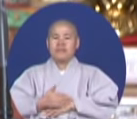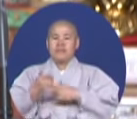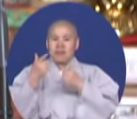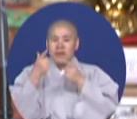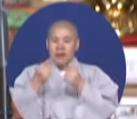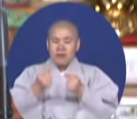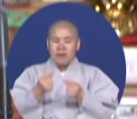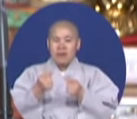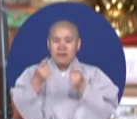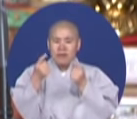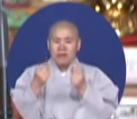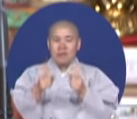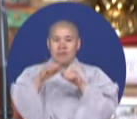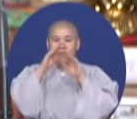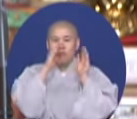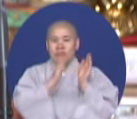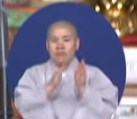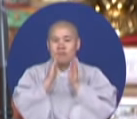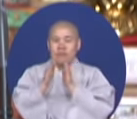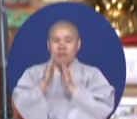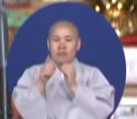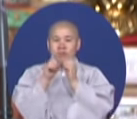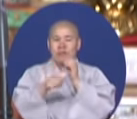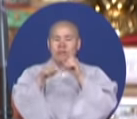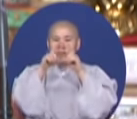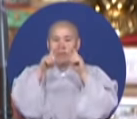그렇게 해서 이 사찰이 이루어집니다.